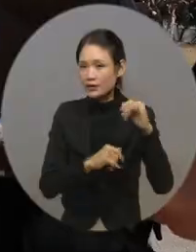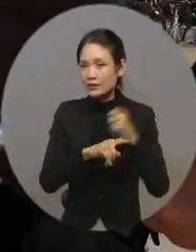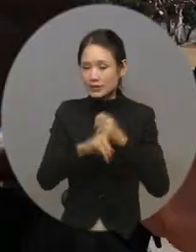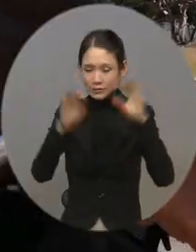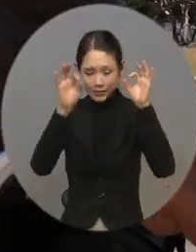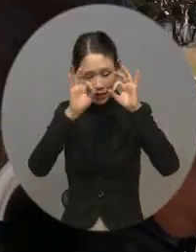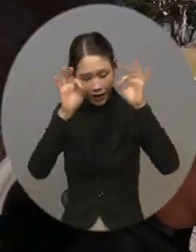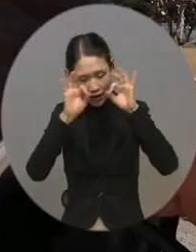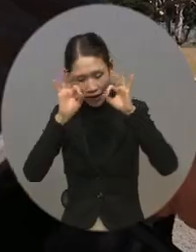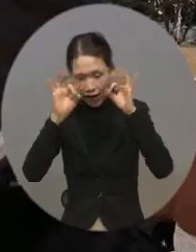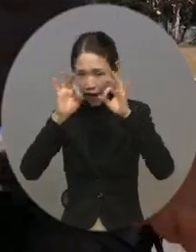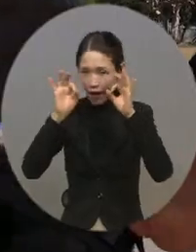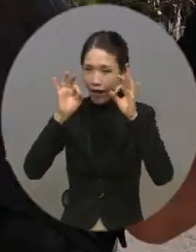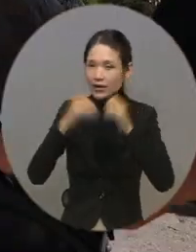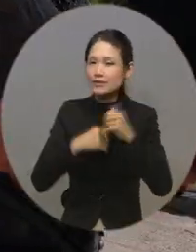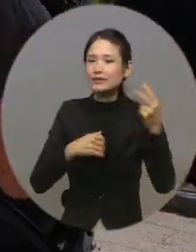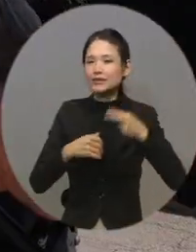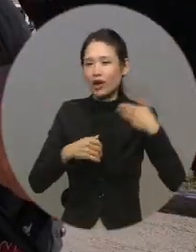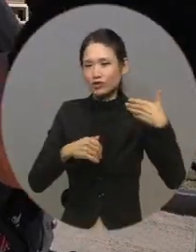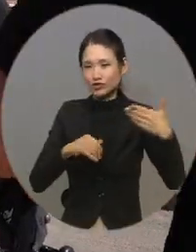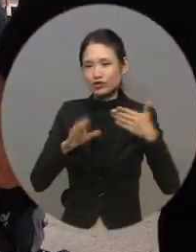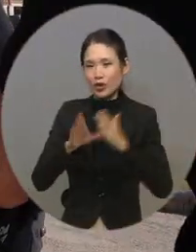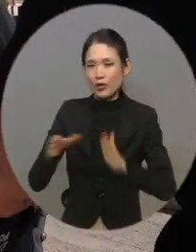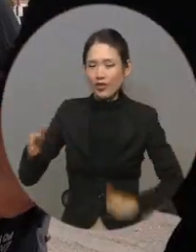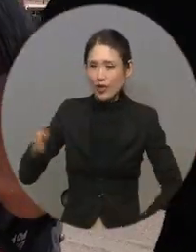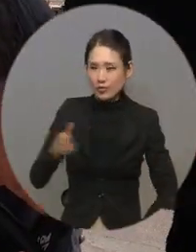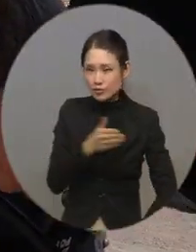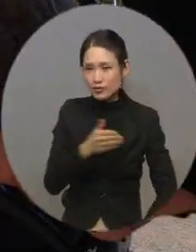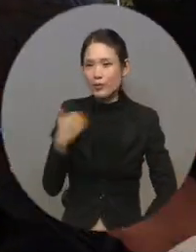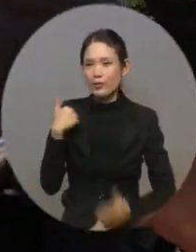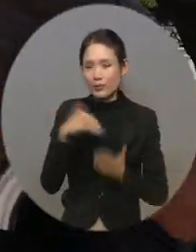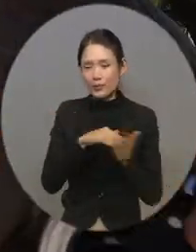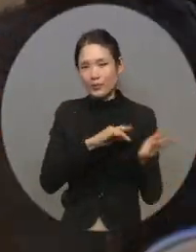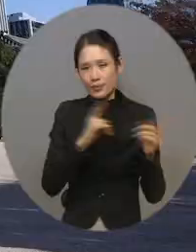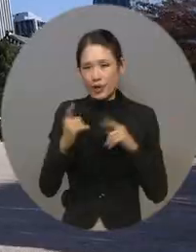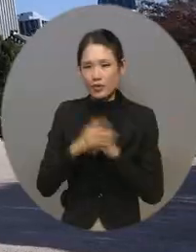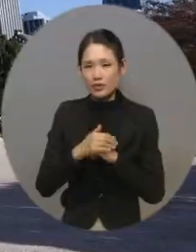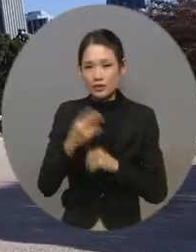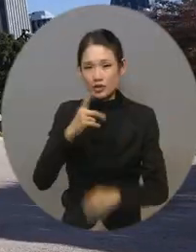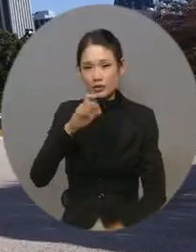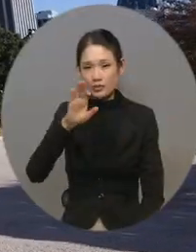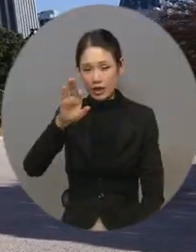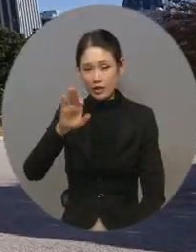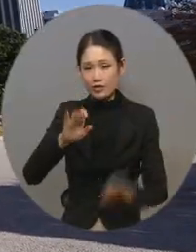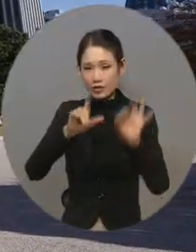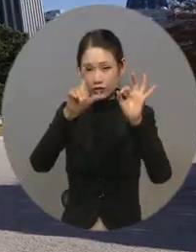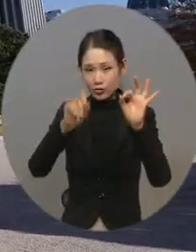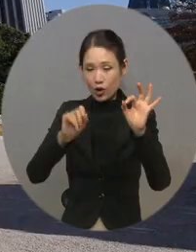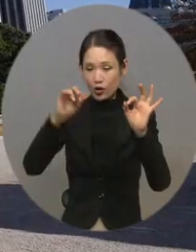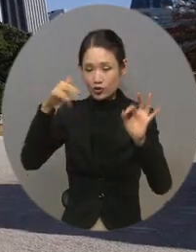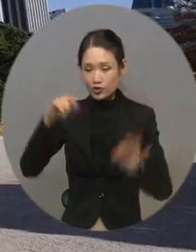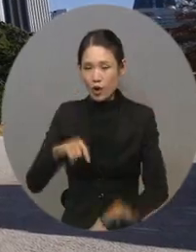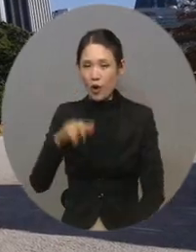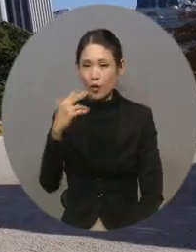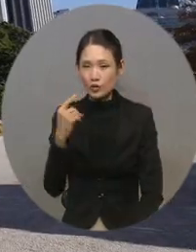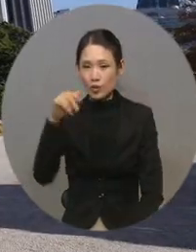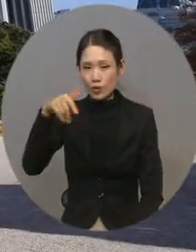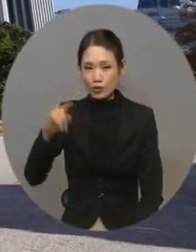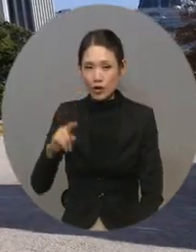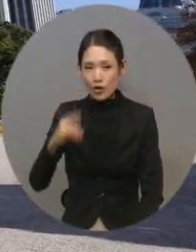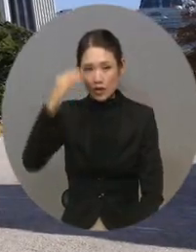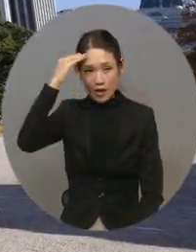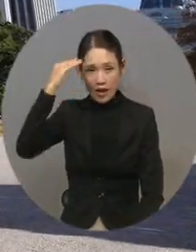되찾고자 2009년부터 복원공사를 진행한 결과 2014년 10월 석조전 대한제국